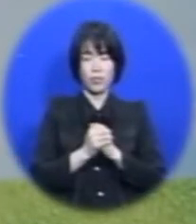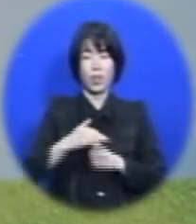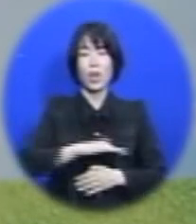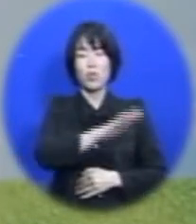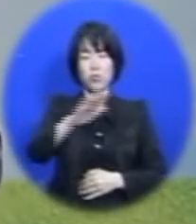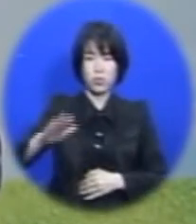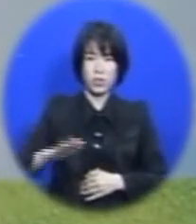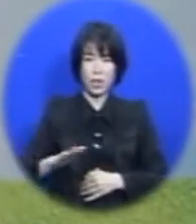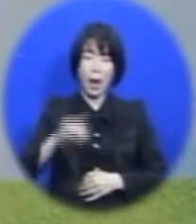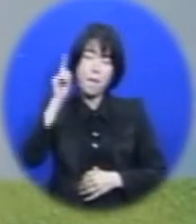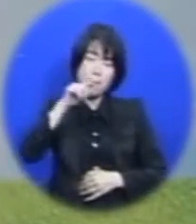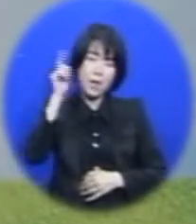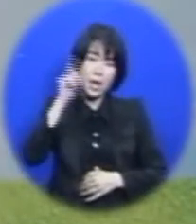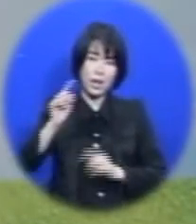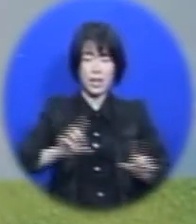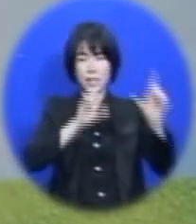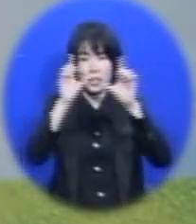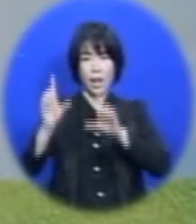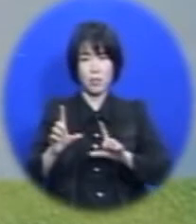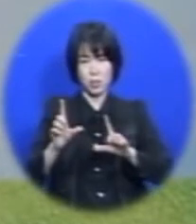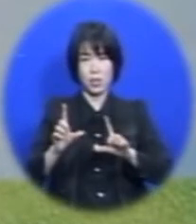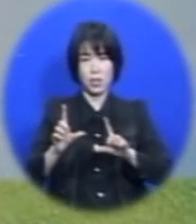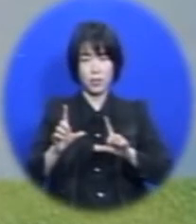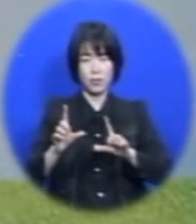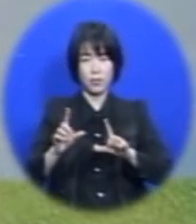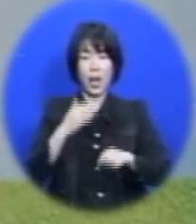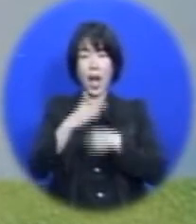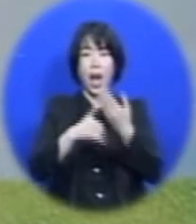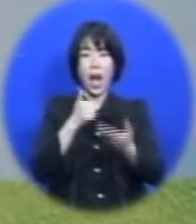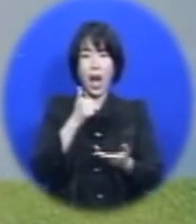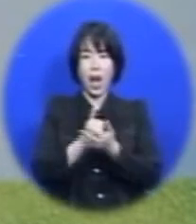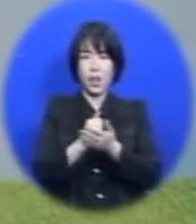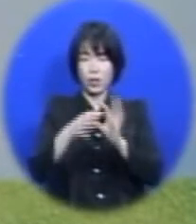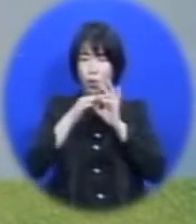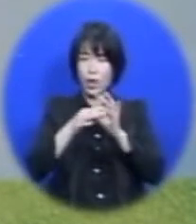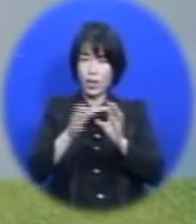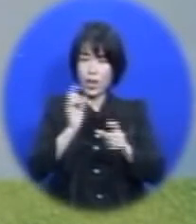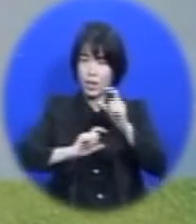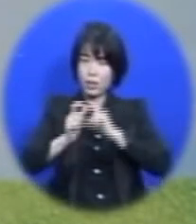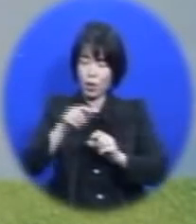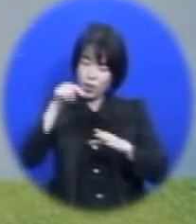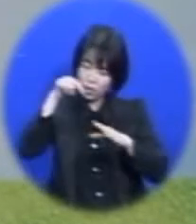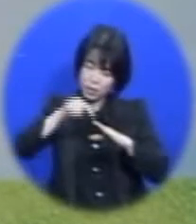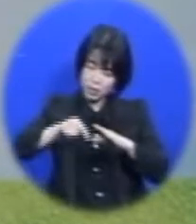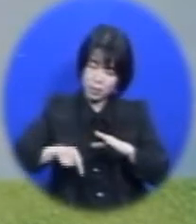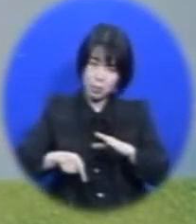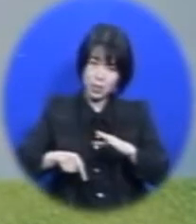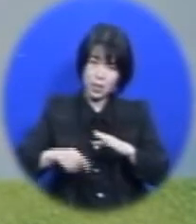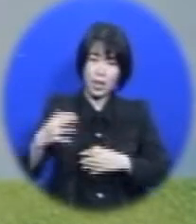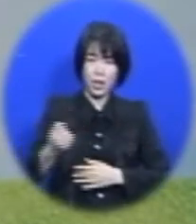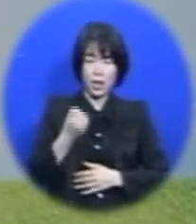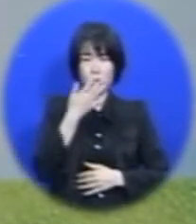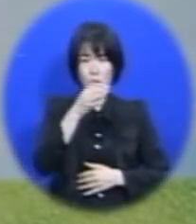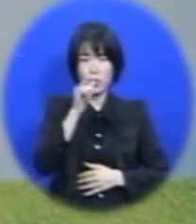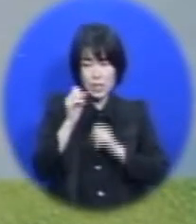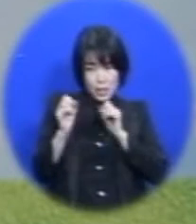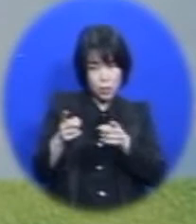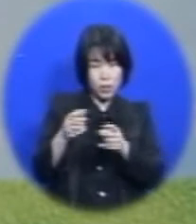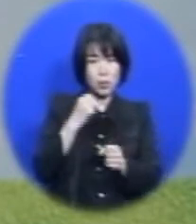우리가 매일매일의 삶을 하나님과의 관계를 더 깊이 맺어갈 수 있는 기회로 만들 수도